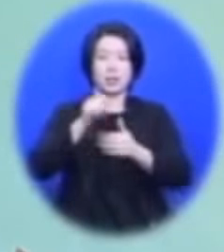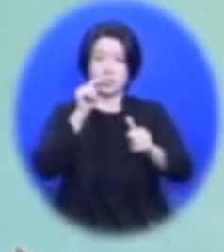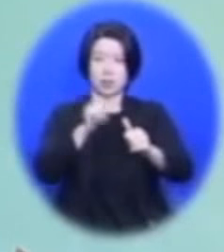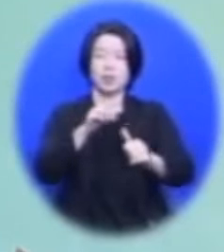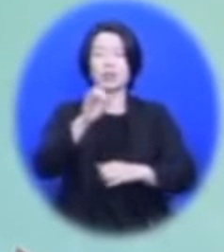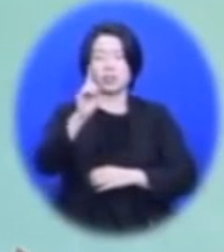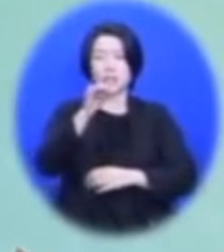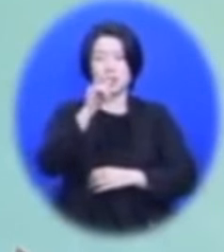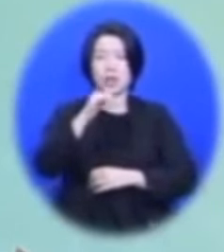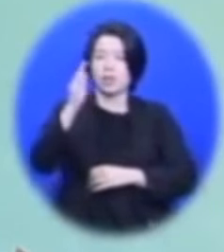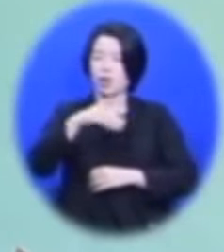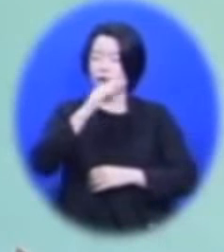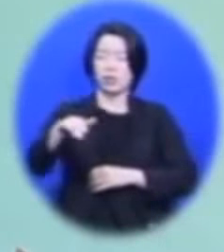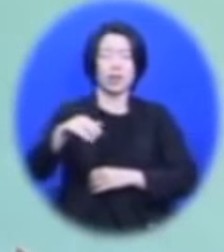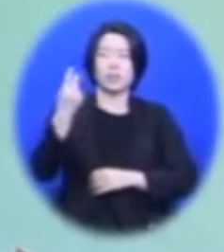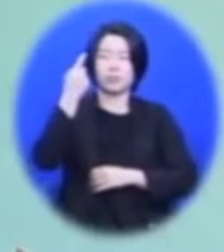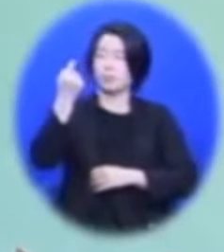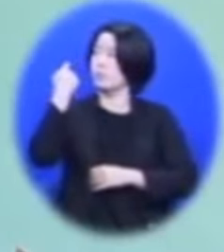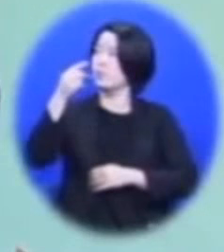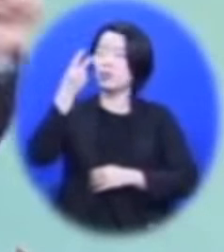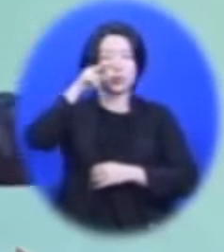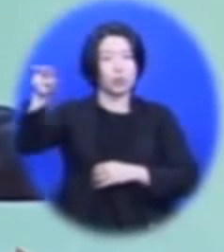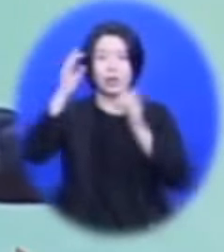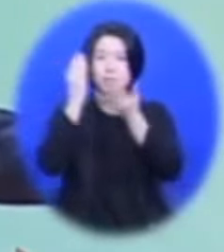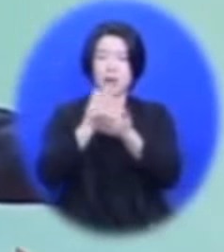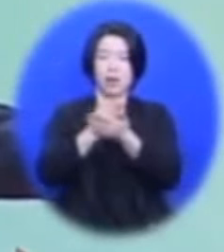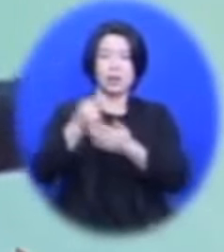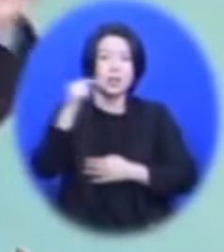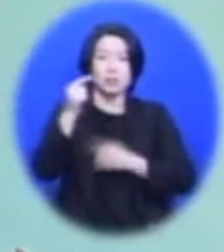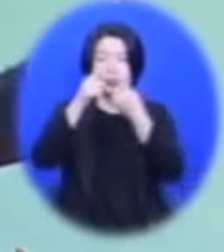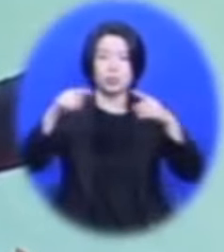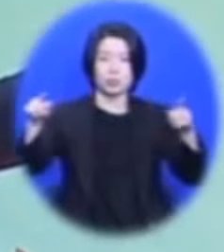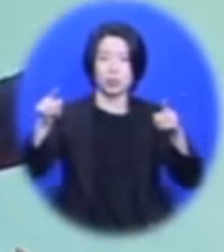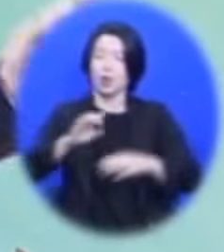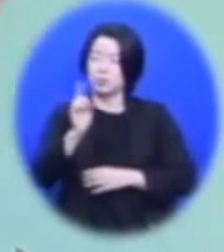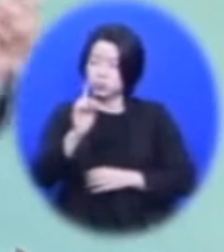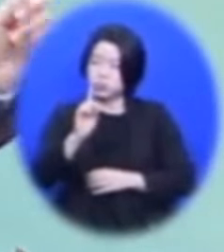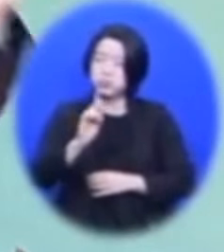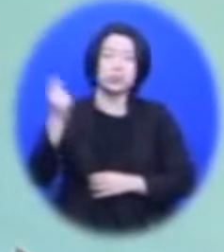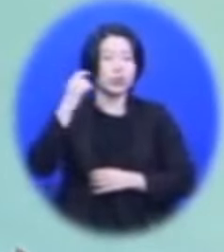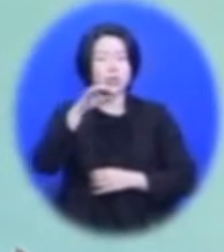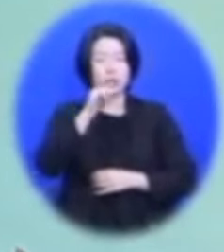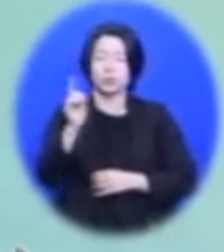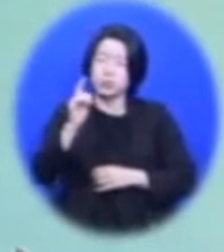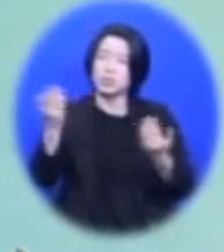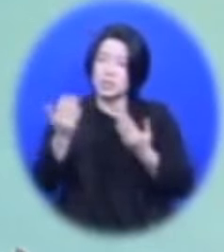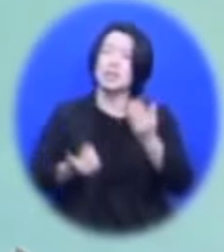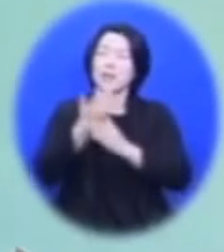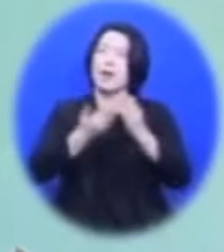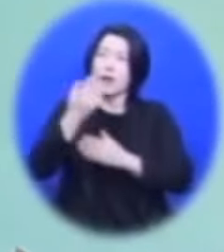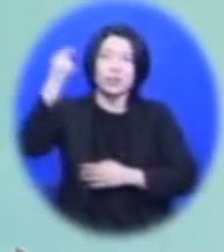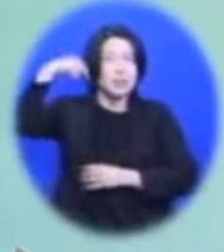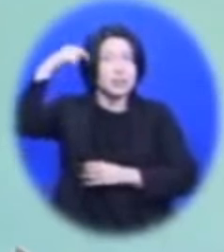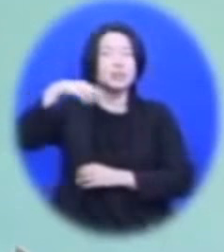것이 절대로 뒤돌아보면 안 된다. 소돔성 뒤돌아보면 안 된다. 무슨 소리가 들리든지 어떤 일이 뒤에서 일어나는 것처럼